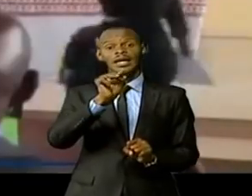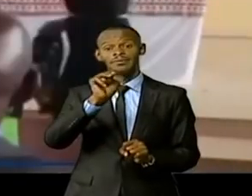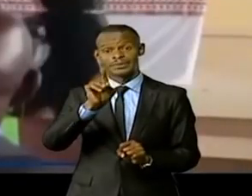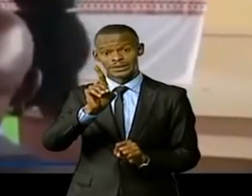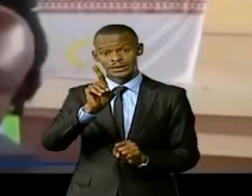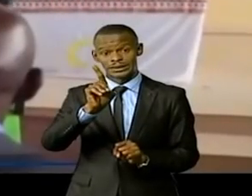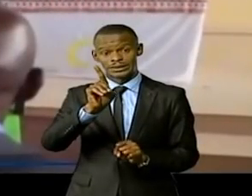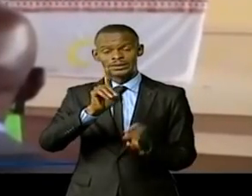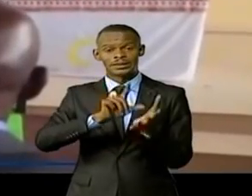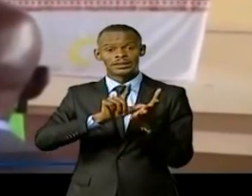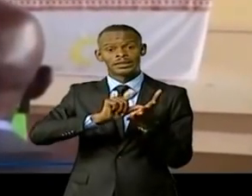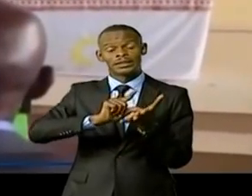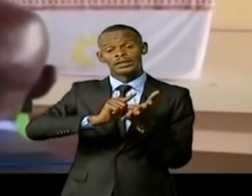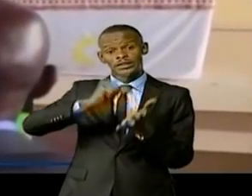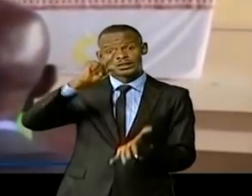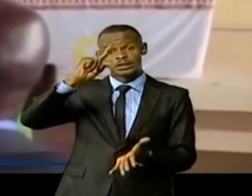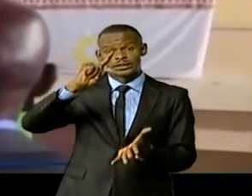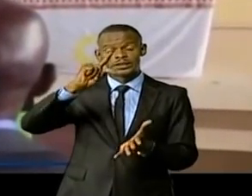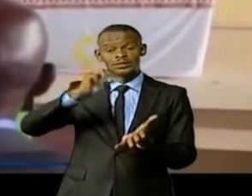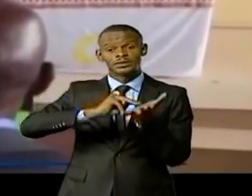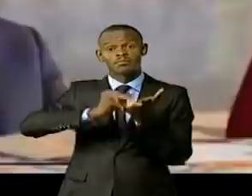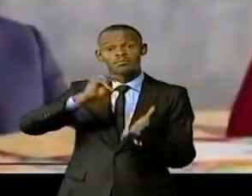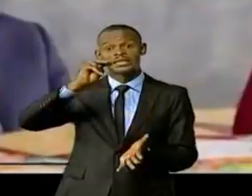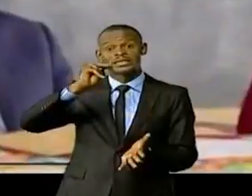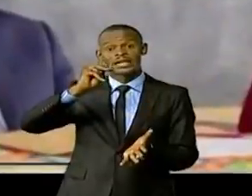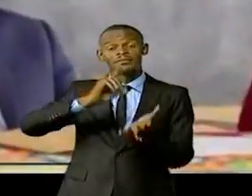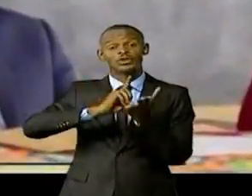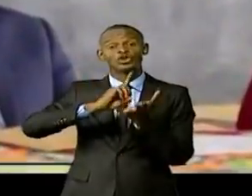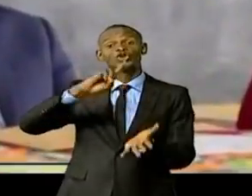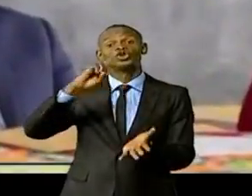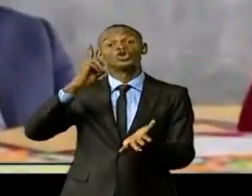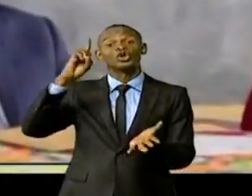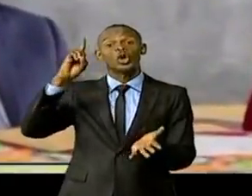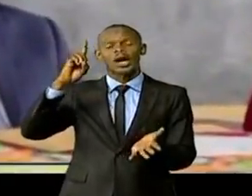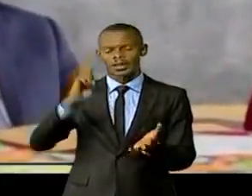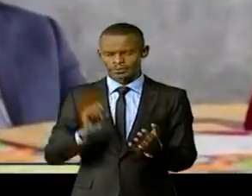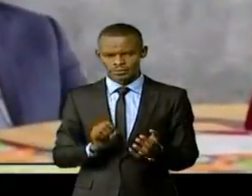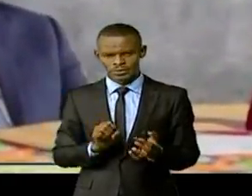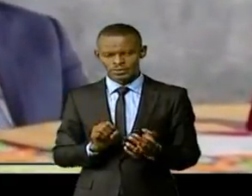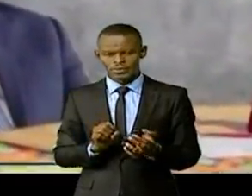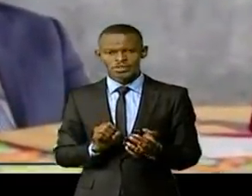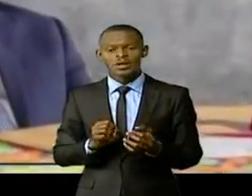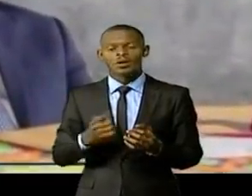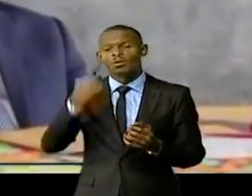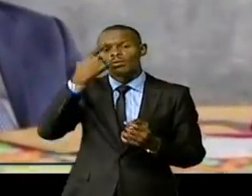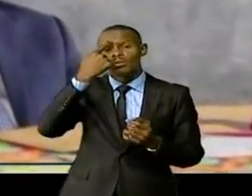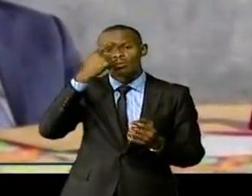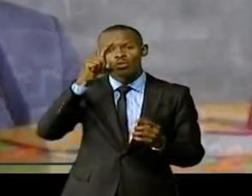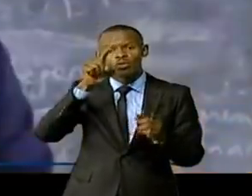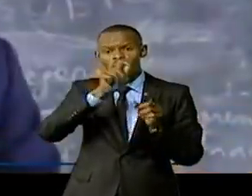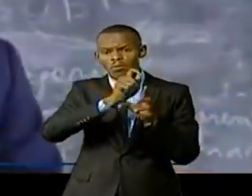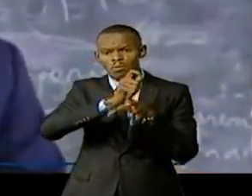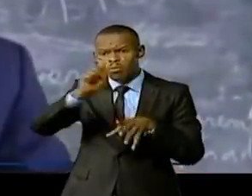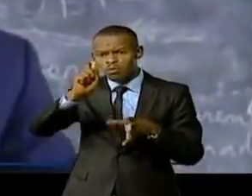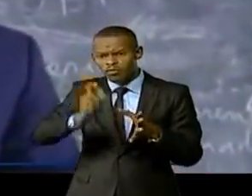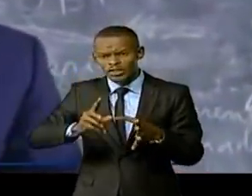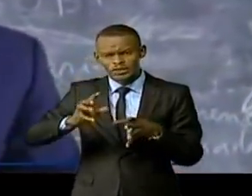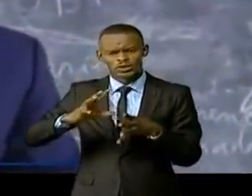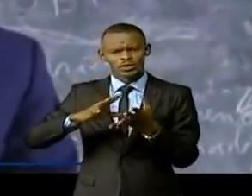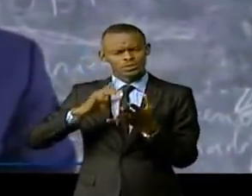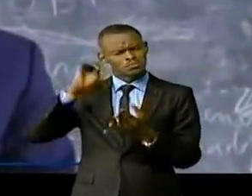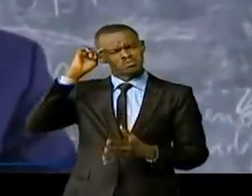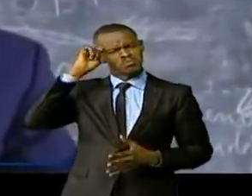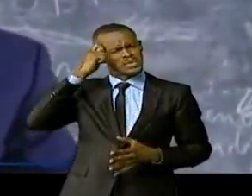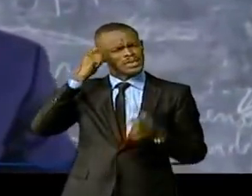que ce séminaire s'est déroulé à Lubumbashi sous la houlette du directeur général de cet alma mater, le professeur Armand Kabangé